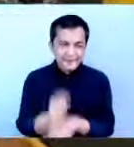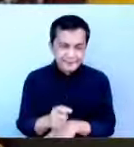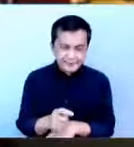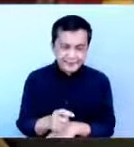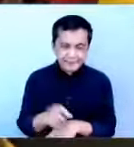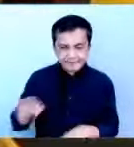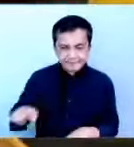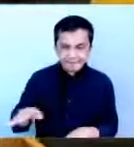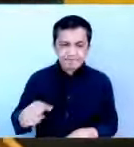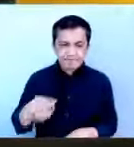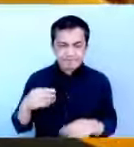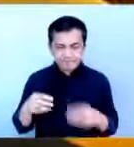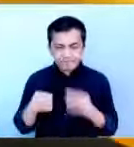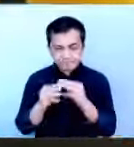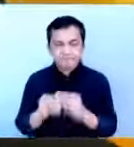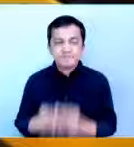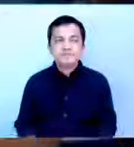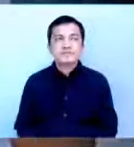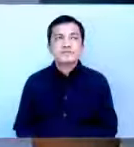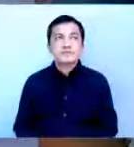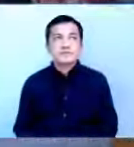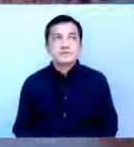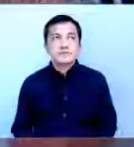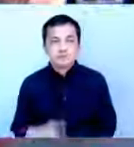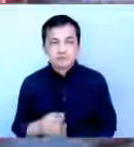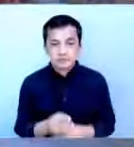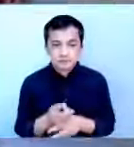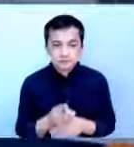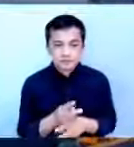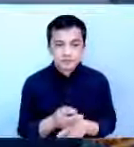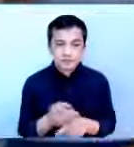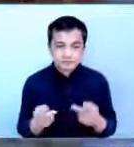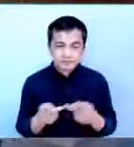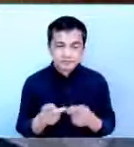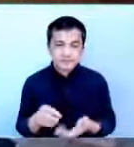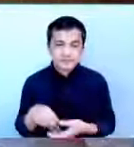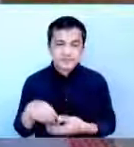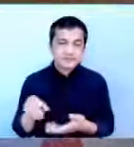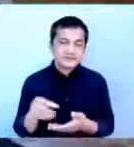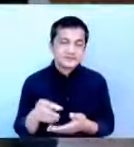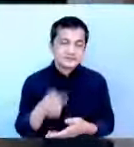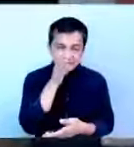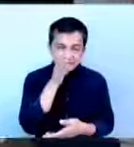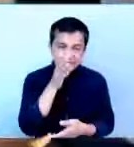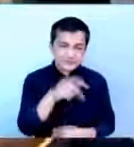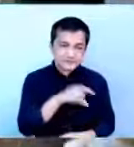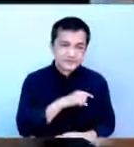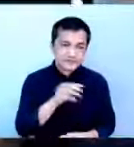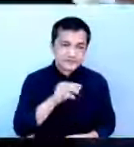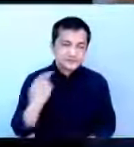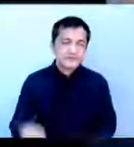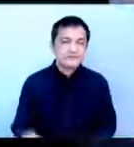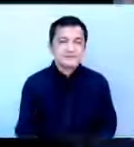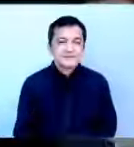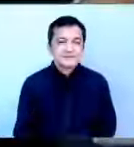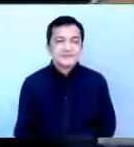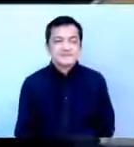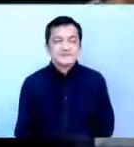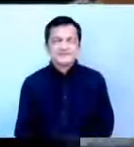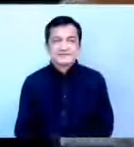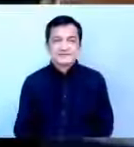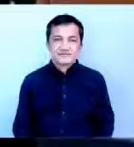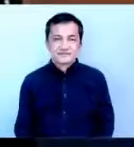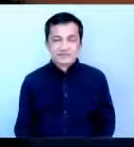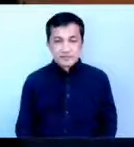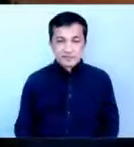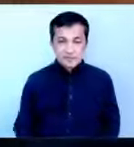Muslim. Bukod naman sa pagbabantay sa lugar, nagbigay rin ng kaunting almusal ang Pulis Maynila. Maawi sa tansya ng